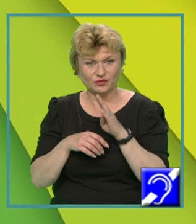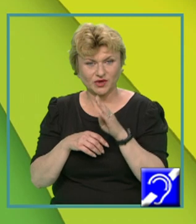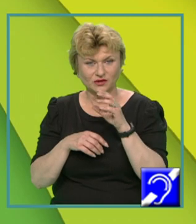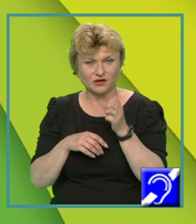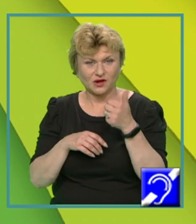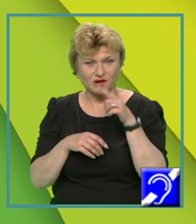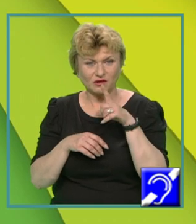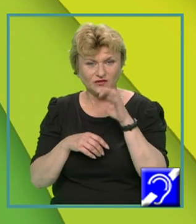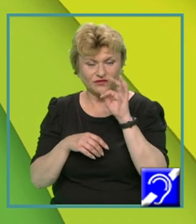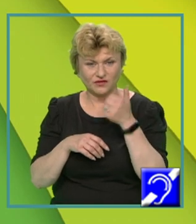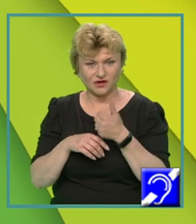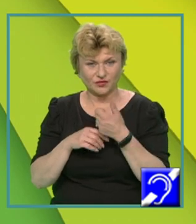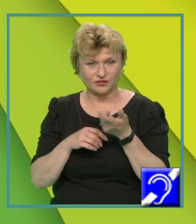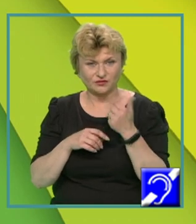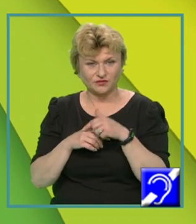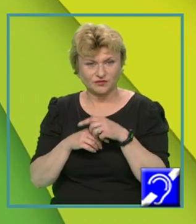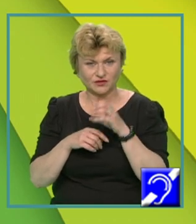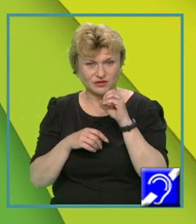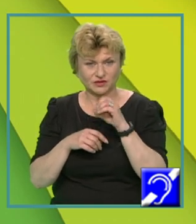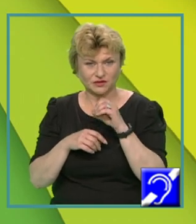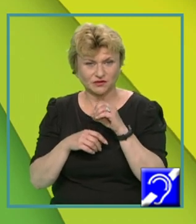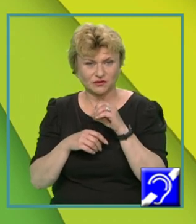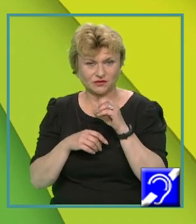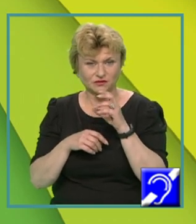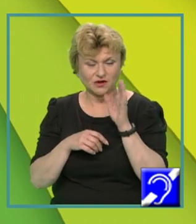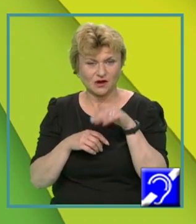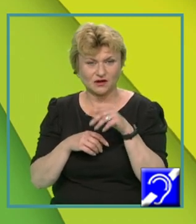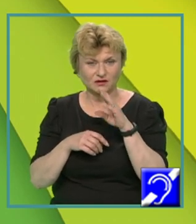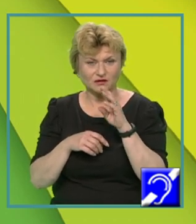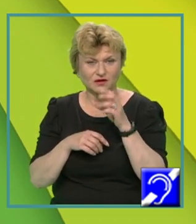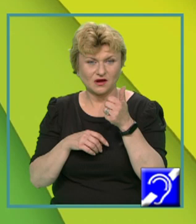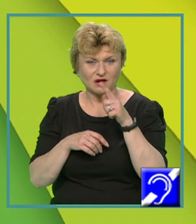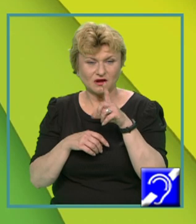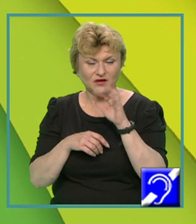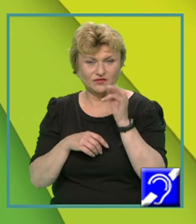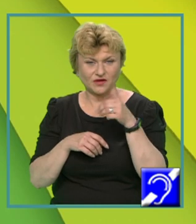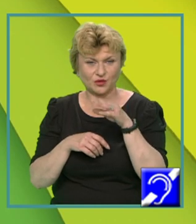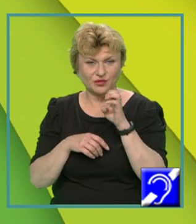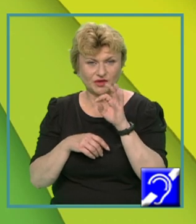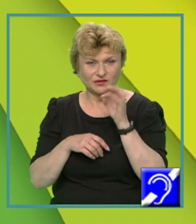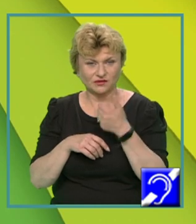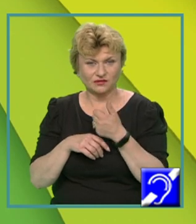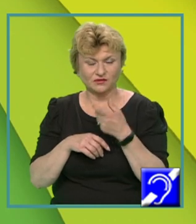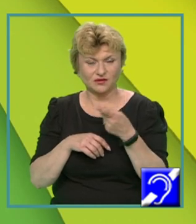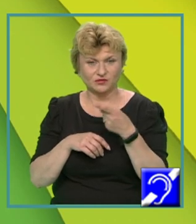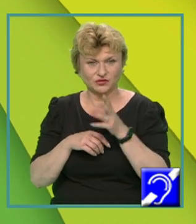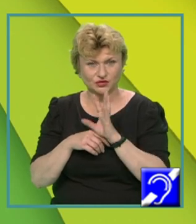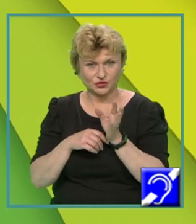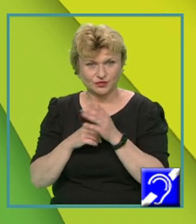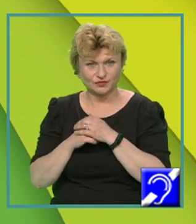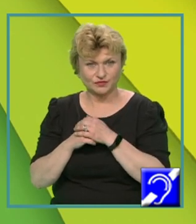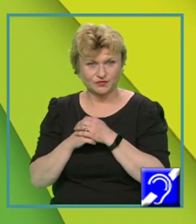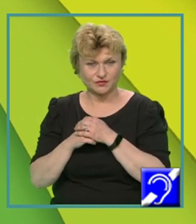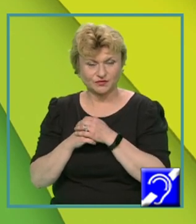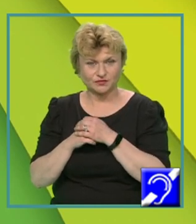avea deloc anticorpi, iar 0, din păcate, are și alfa și beta. Din păcate spun, pentru că nu poate să primească decât grupa 0. Din cauza